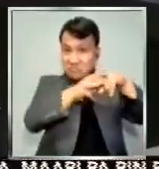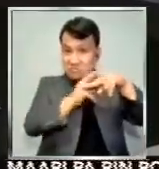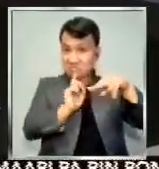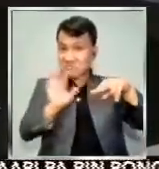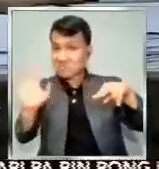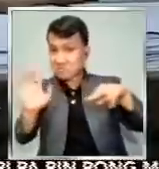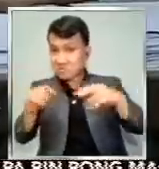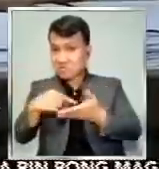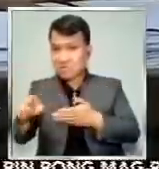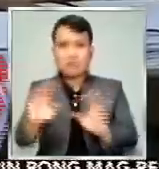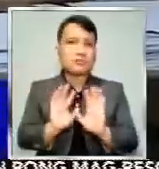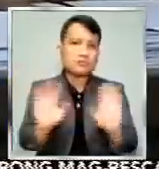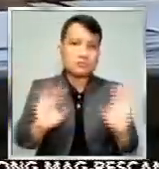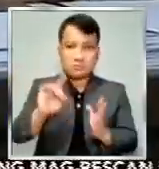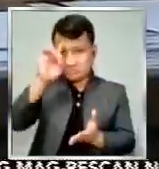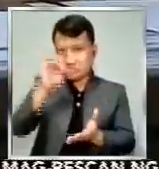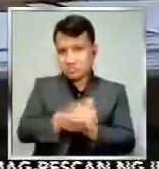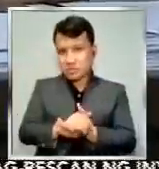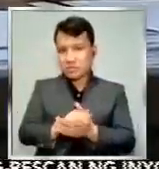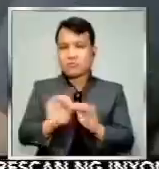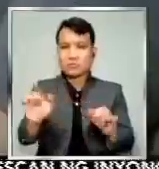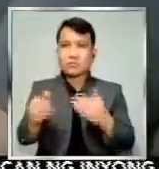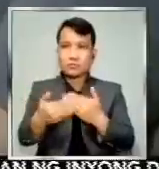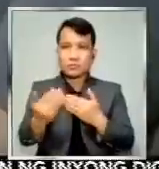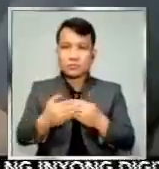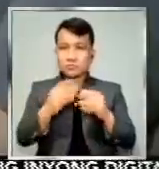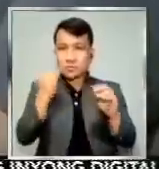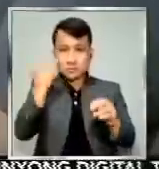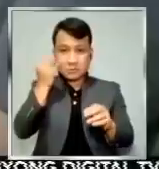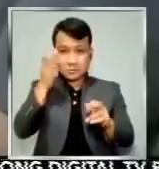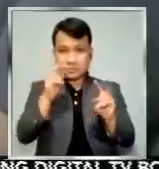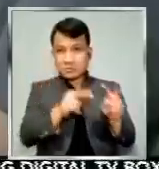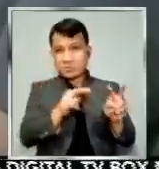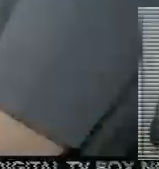huwag agad maniniwala. John Consulta, nakatutok, 24 oras.